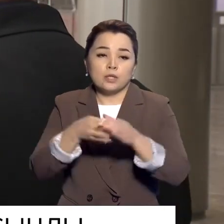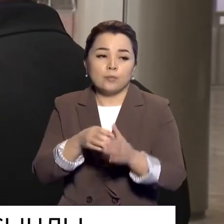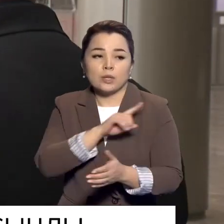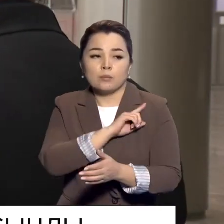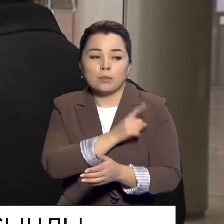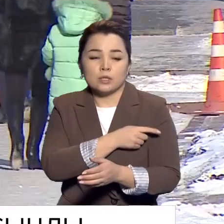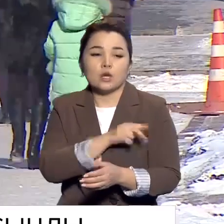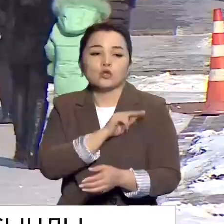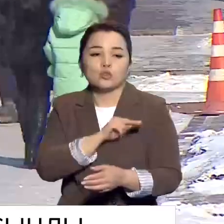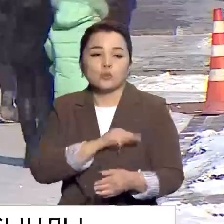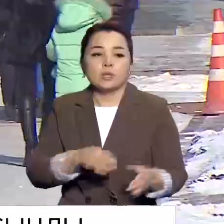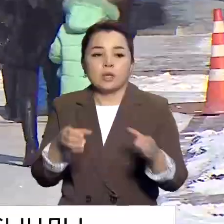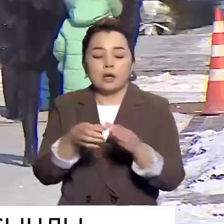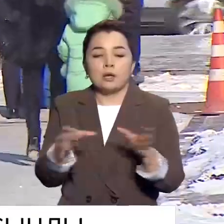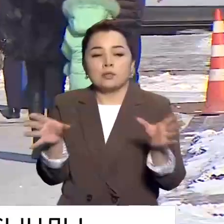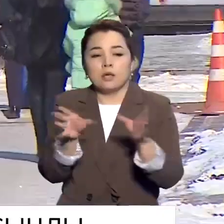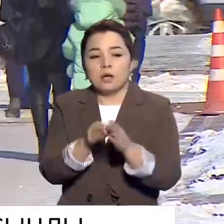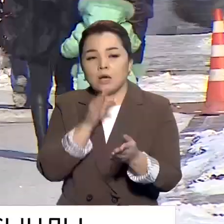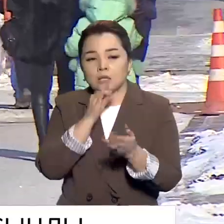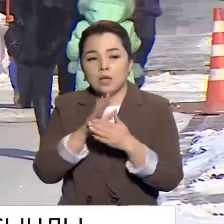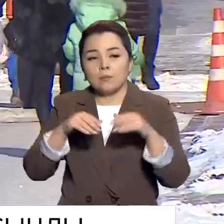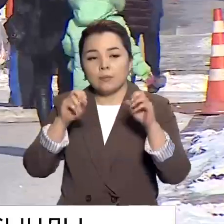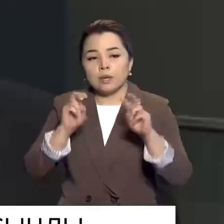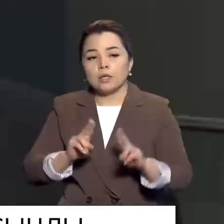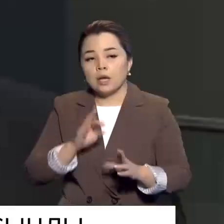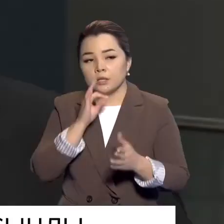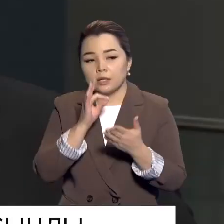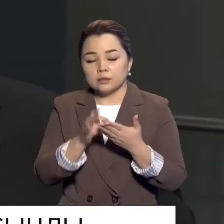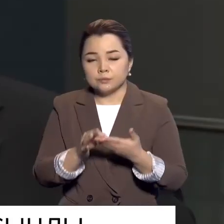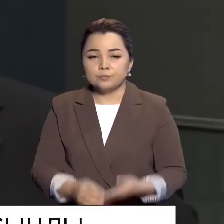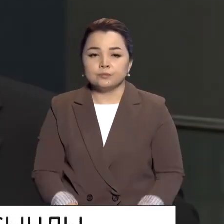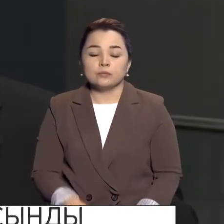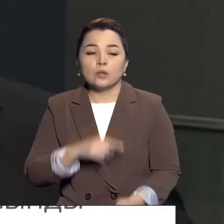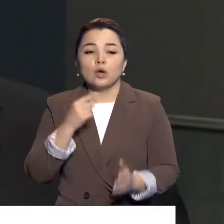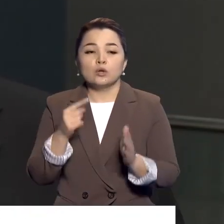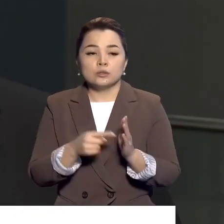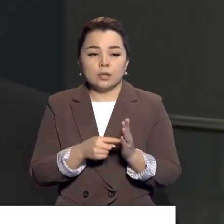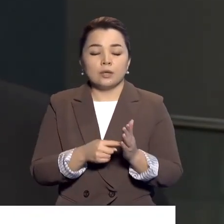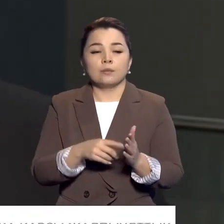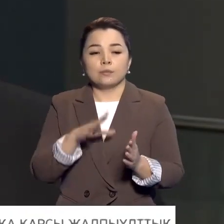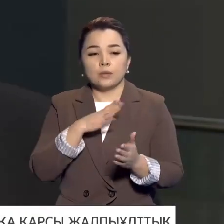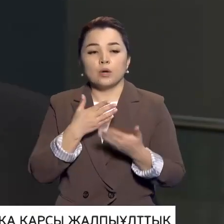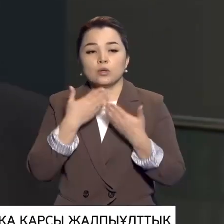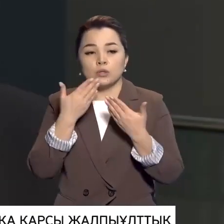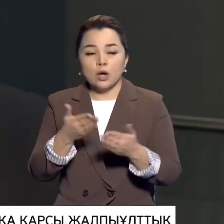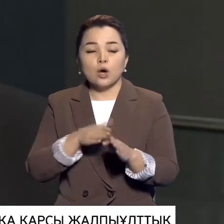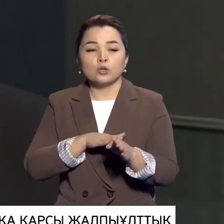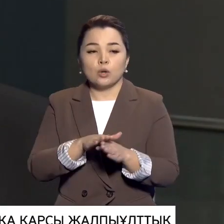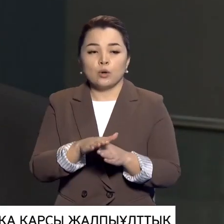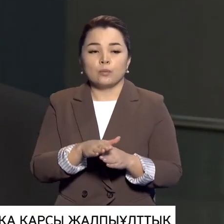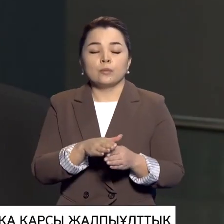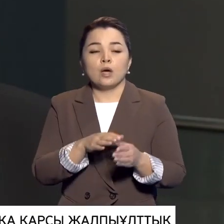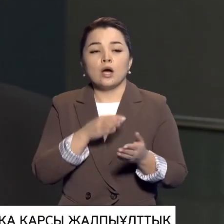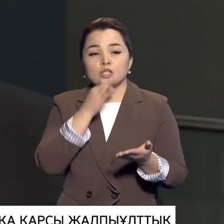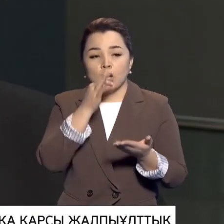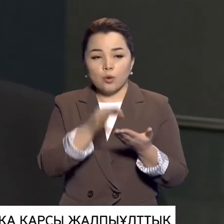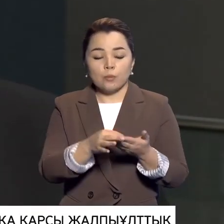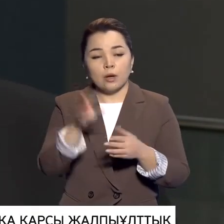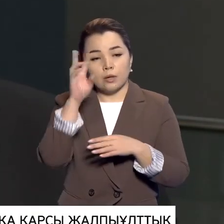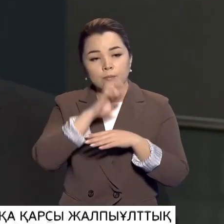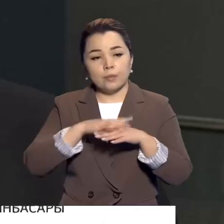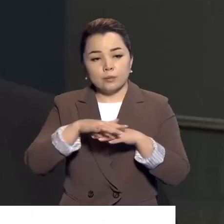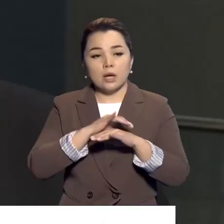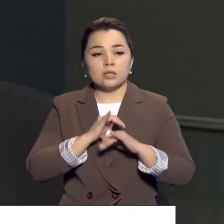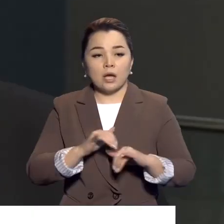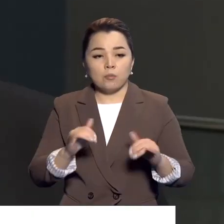күшейту керек деген пікірде сала мамандары. Қойылған сұрақтарға толық жауап берілді. Кейбір дамыған